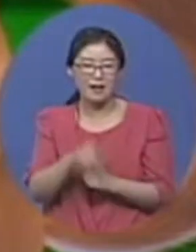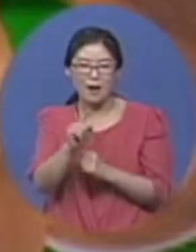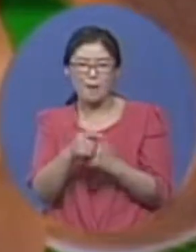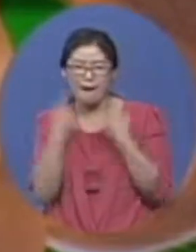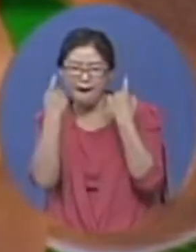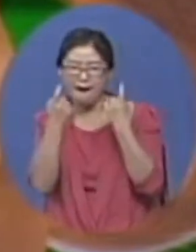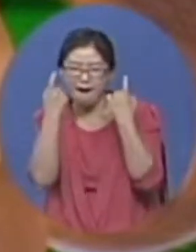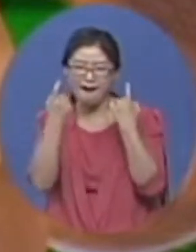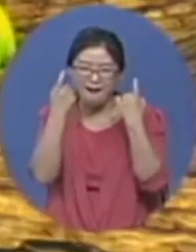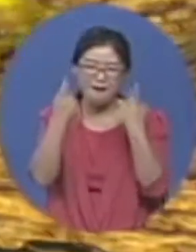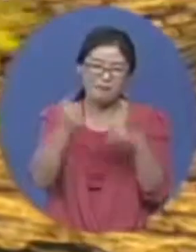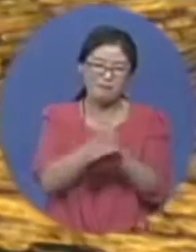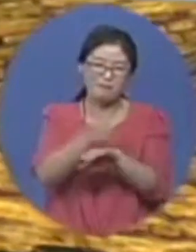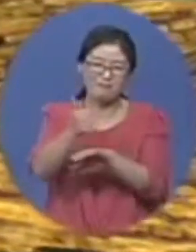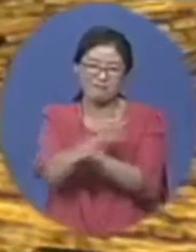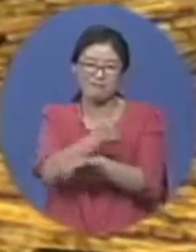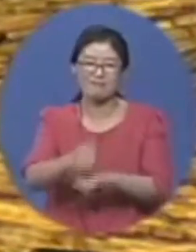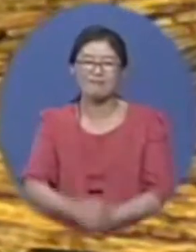모험을 펼치게 되는데,